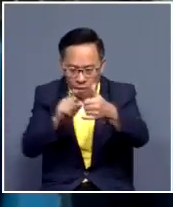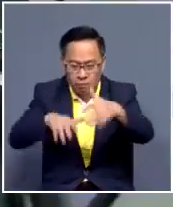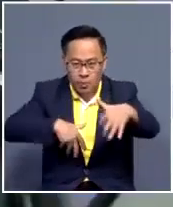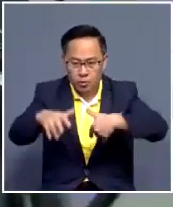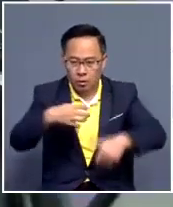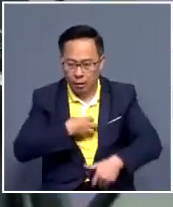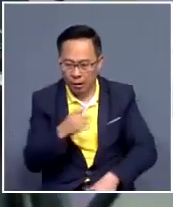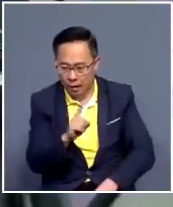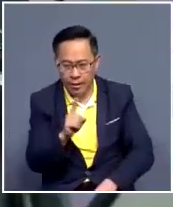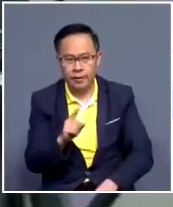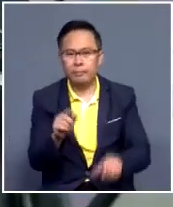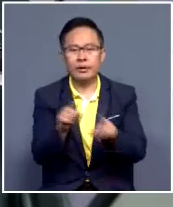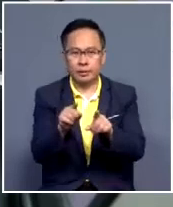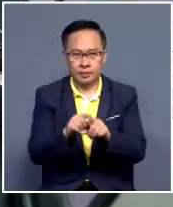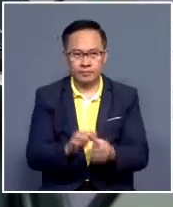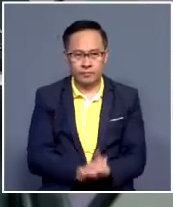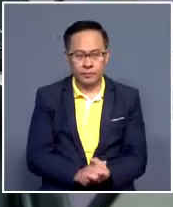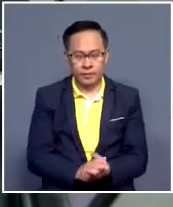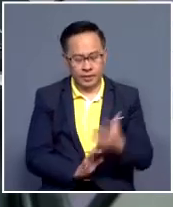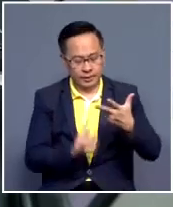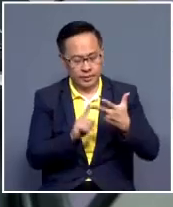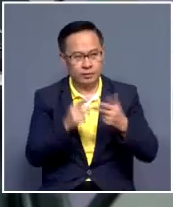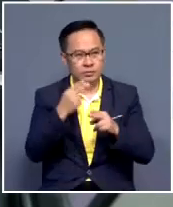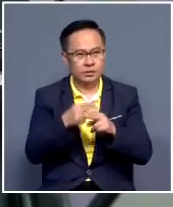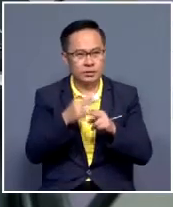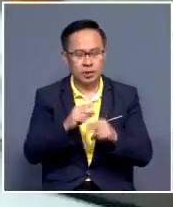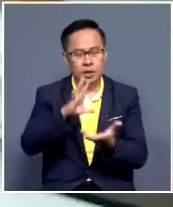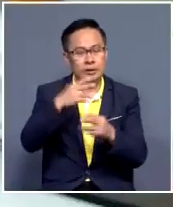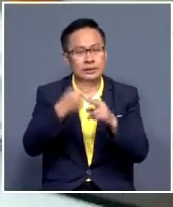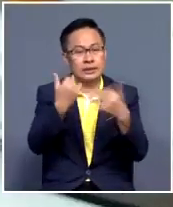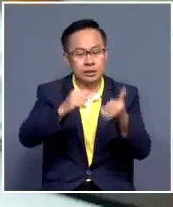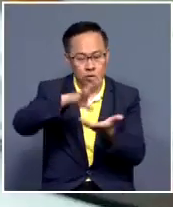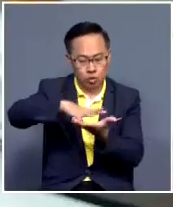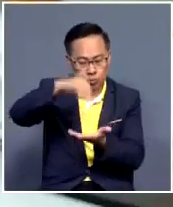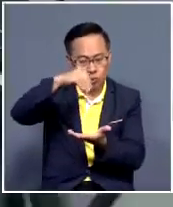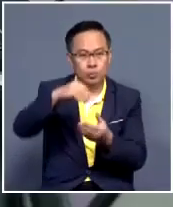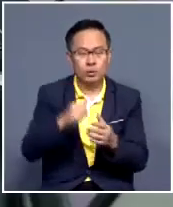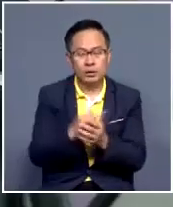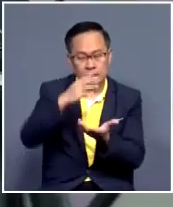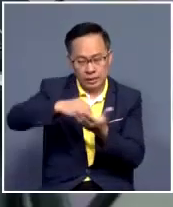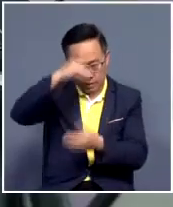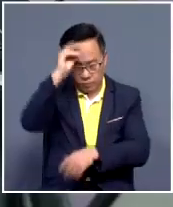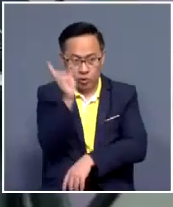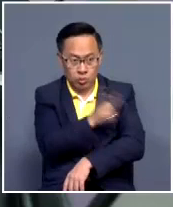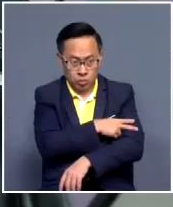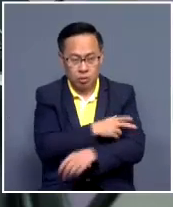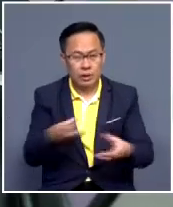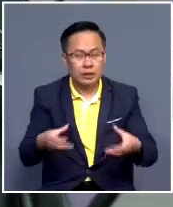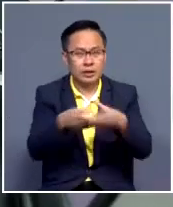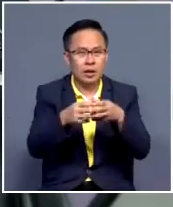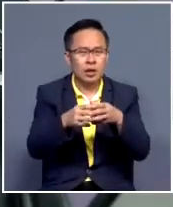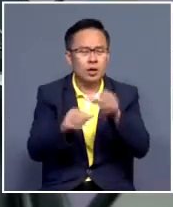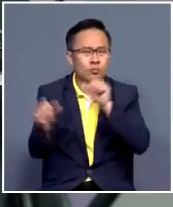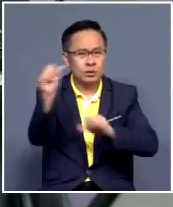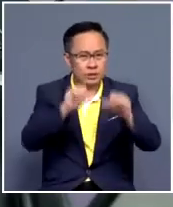มา ค่ะสวัสดีค่ะชื่อสวิตาชัยสกุลค่ะชื่อชมพู่ค่ะเป็นนิสิตปริญญาโทภาควิชาปิโตรเคมีและวิทยาศ